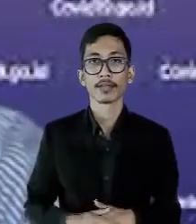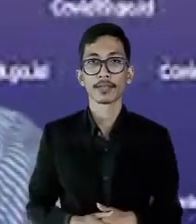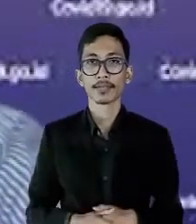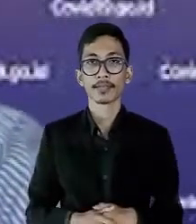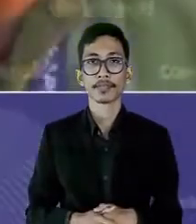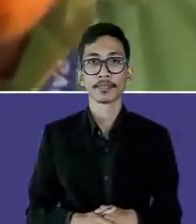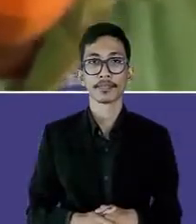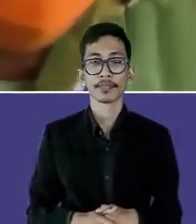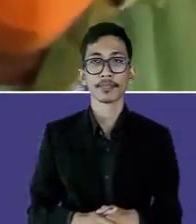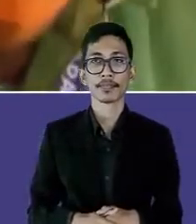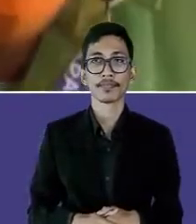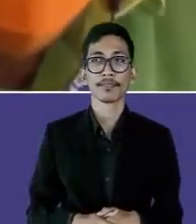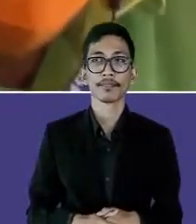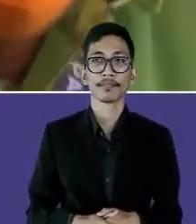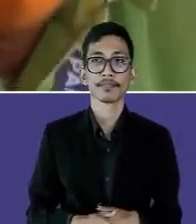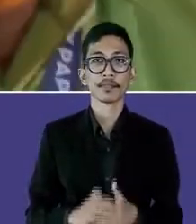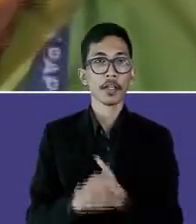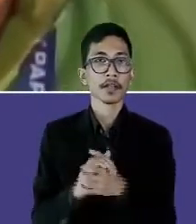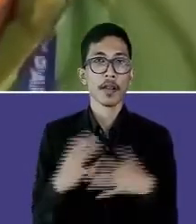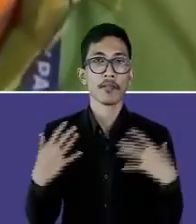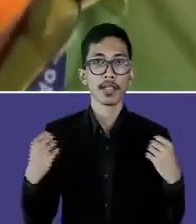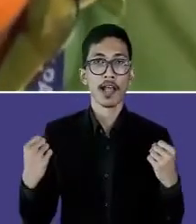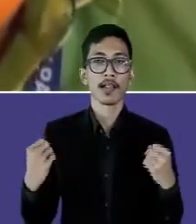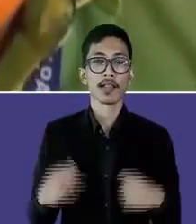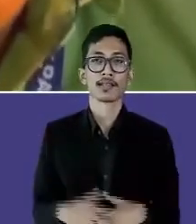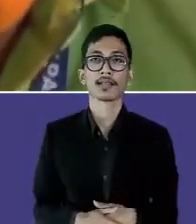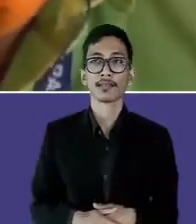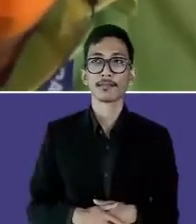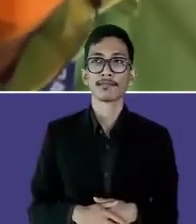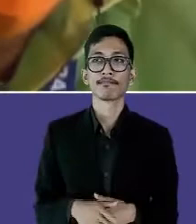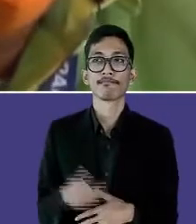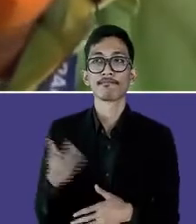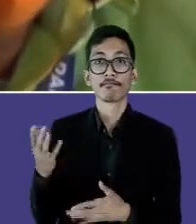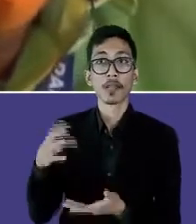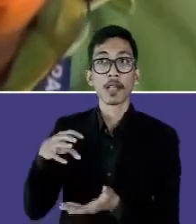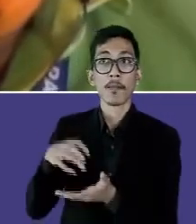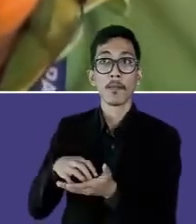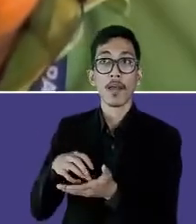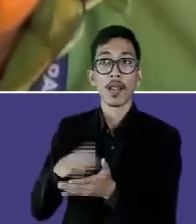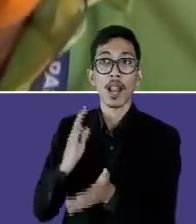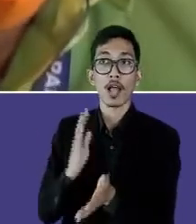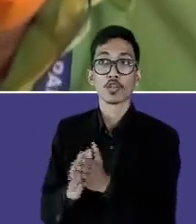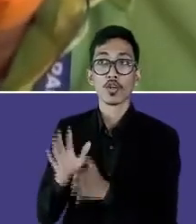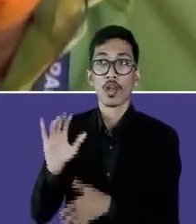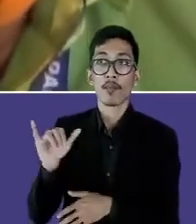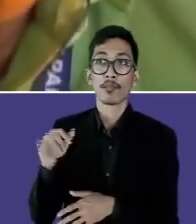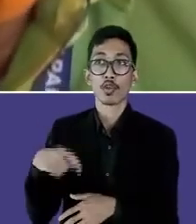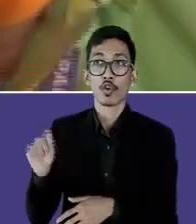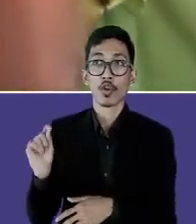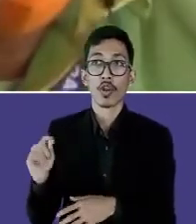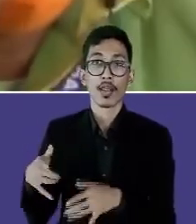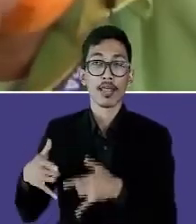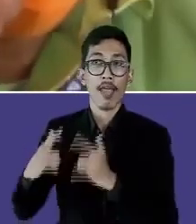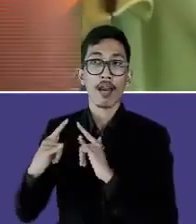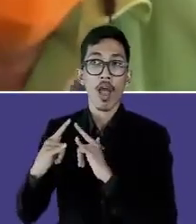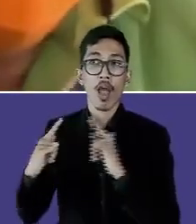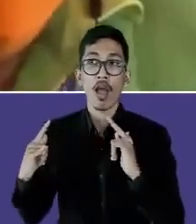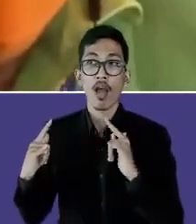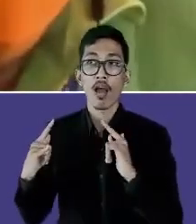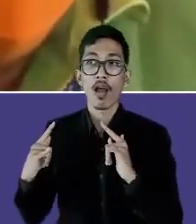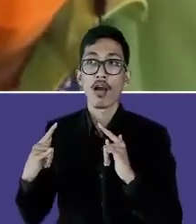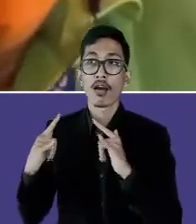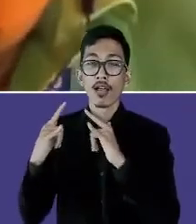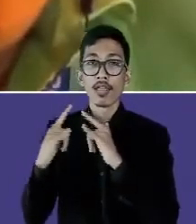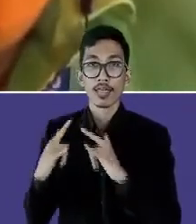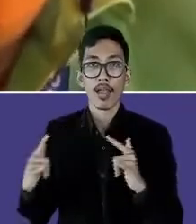Salam sehat. Salam sehat. Pak Lilis saya lihat ada di lokasi ya Pak ya. Di tenda ya Pak. Betul Pak ya. Siap, di tenda